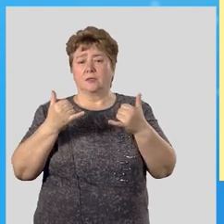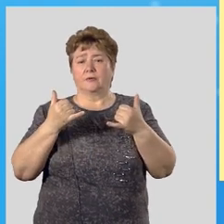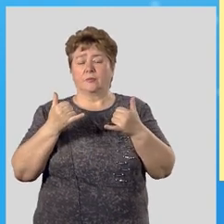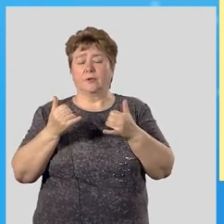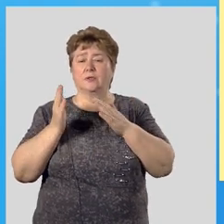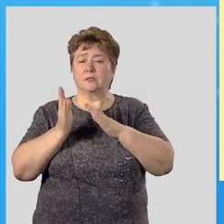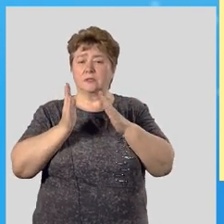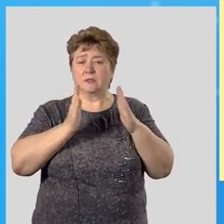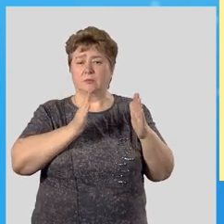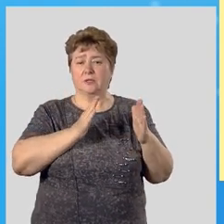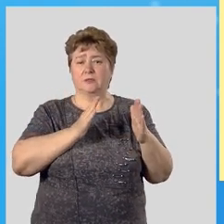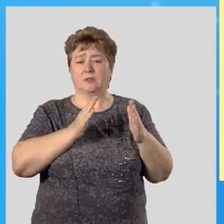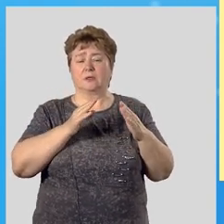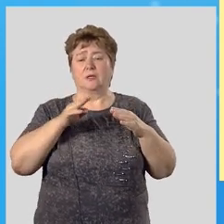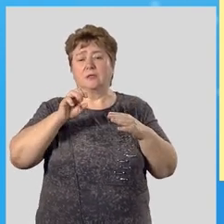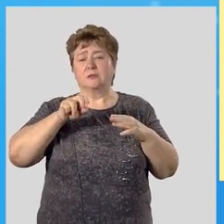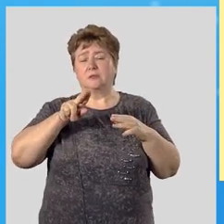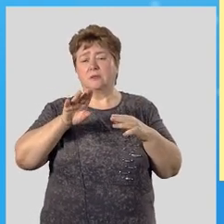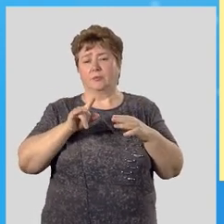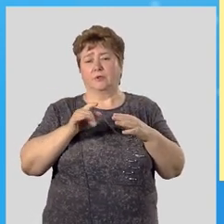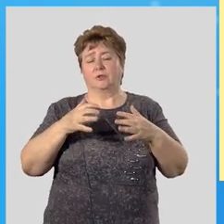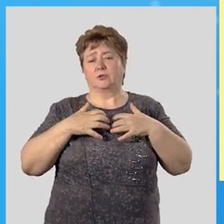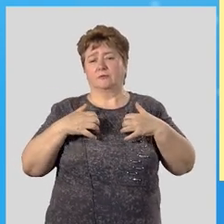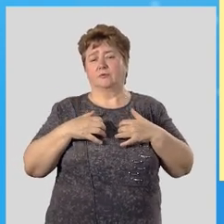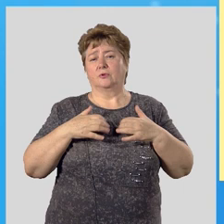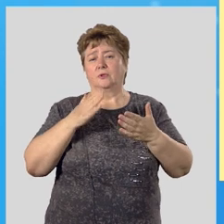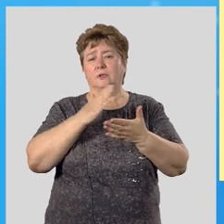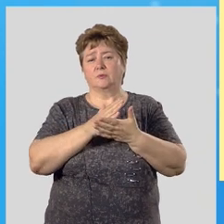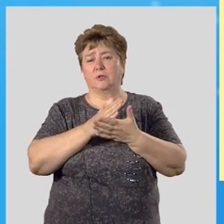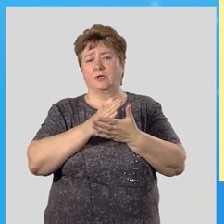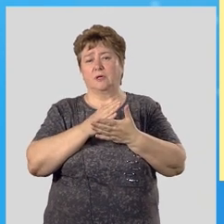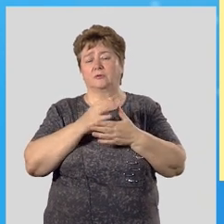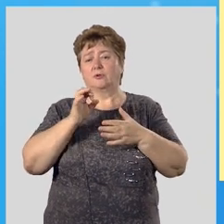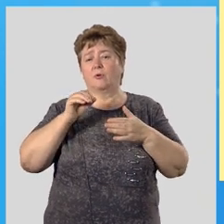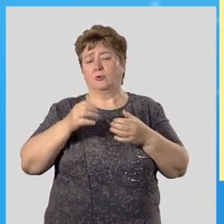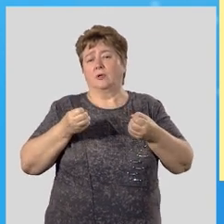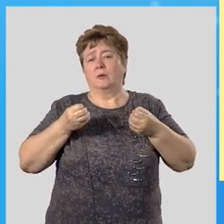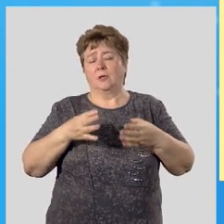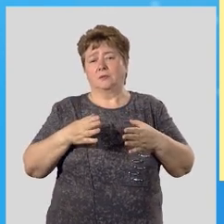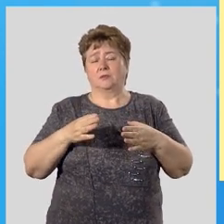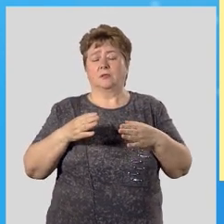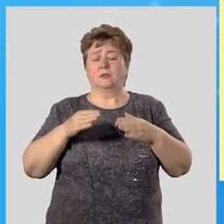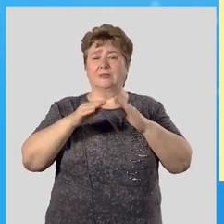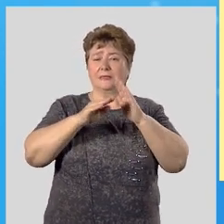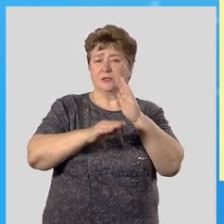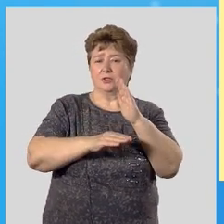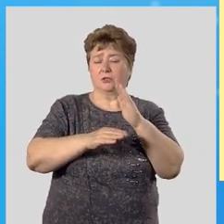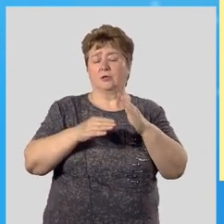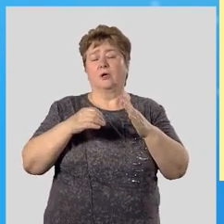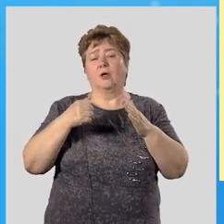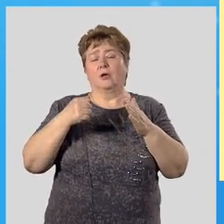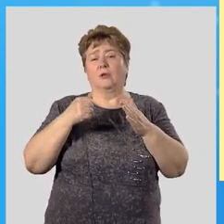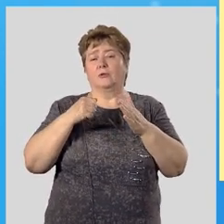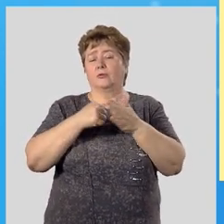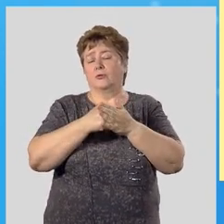современной систематике типы животных располагаются от простых, низших, к